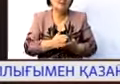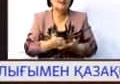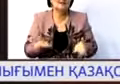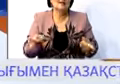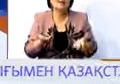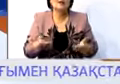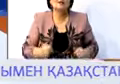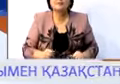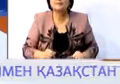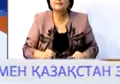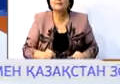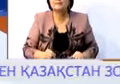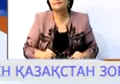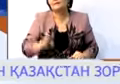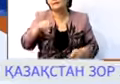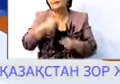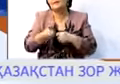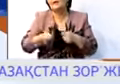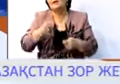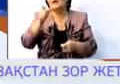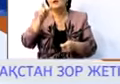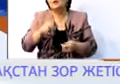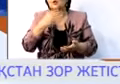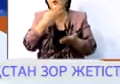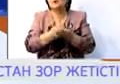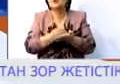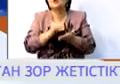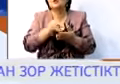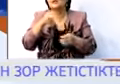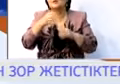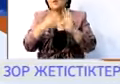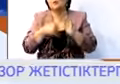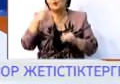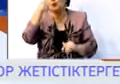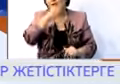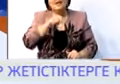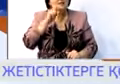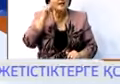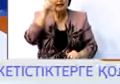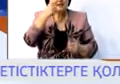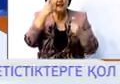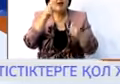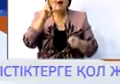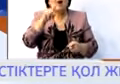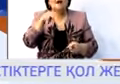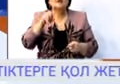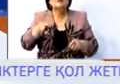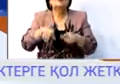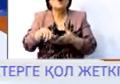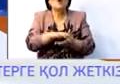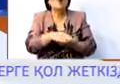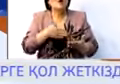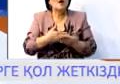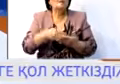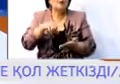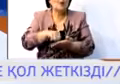сияқты. Елбасы өз жолдауында 2019 жыл жастар жылы деп жариялағаны белгілі. Қазалыда осыған орай қоғамның белсенді